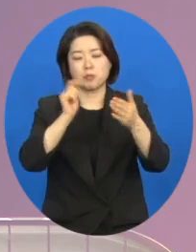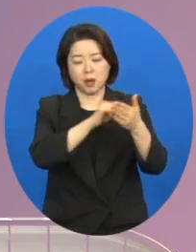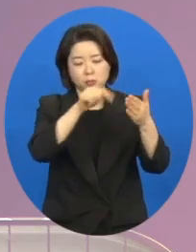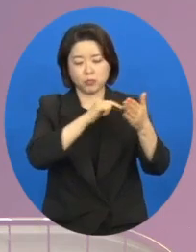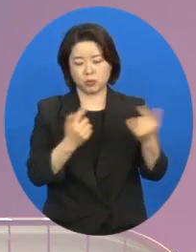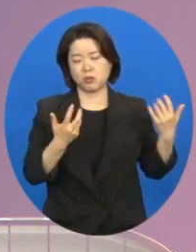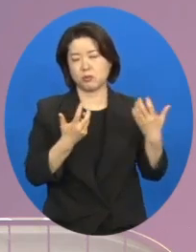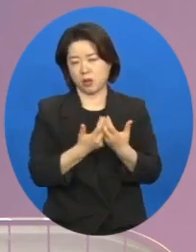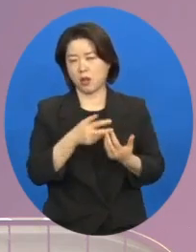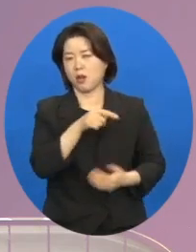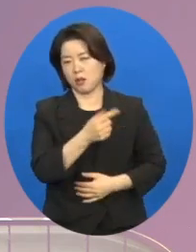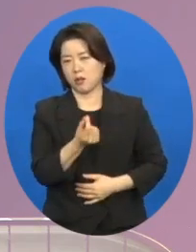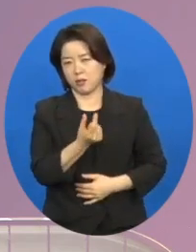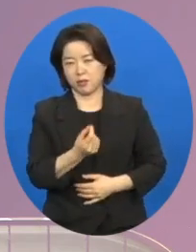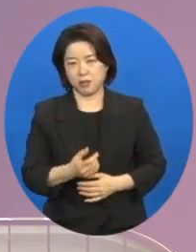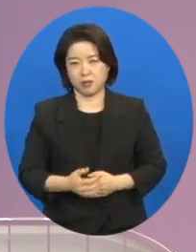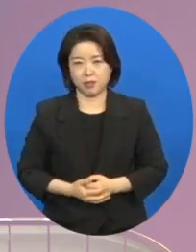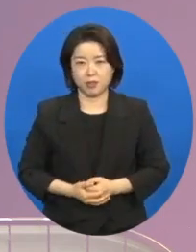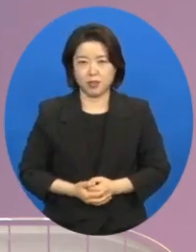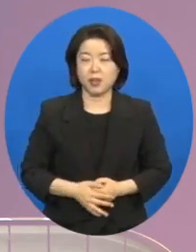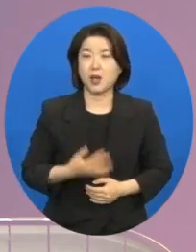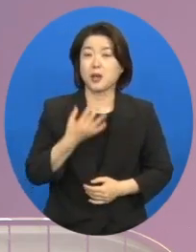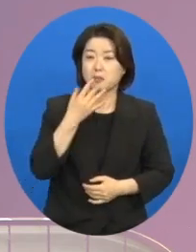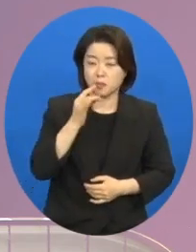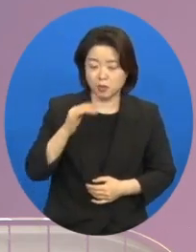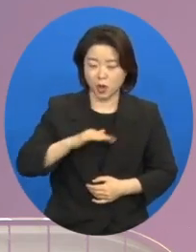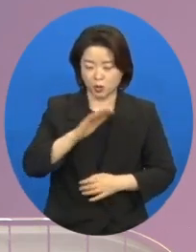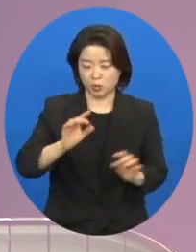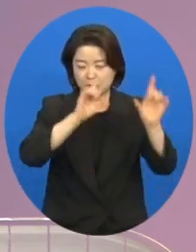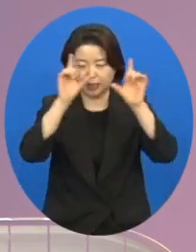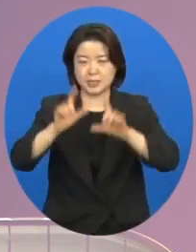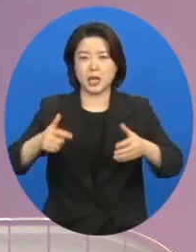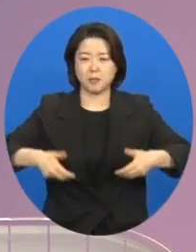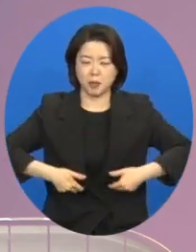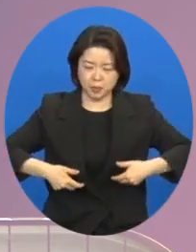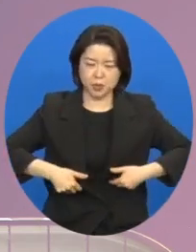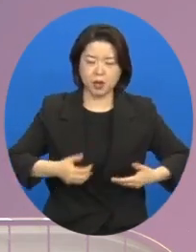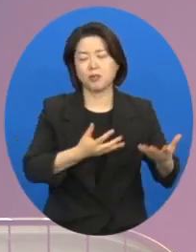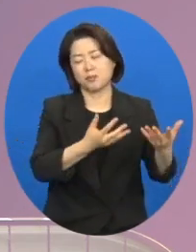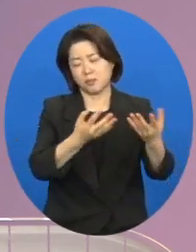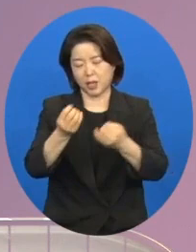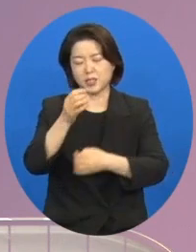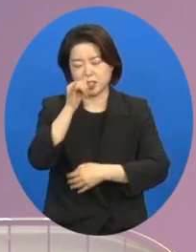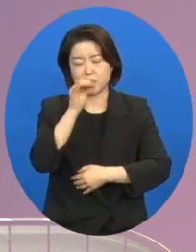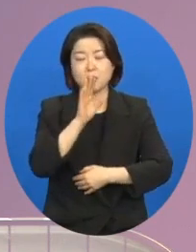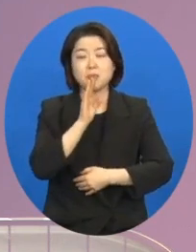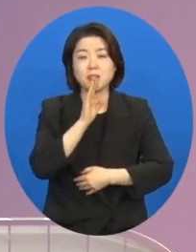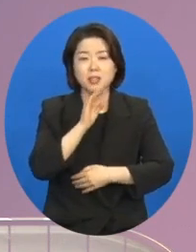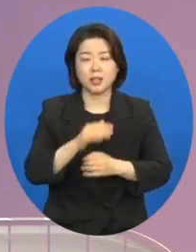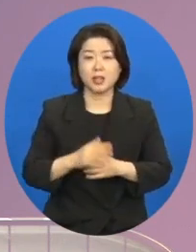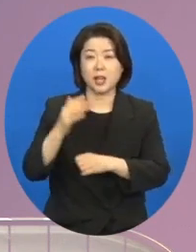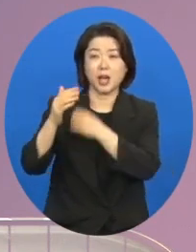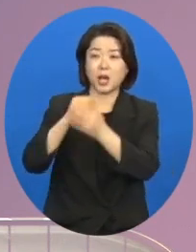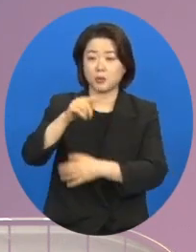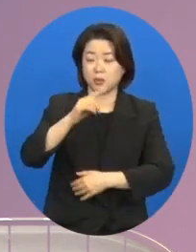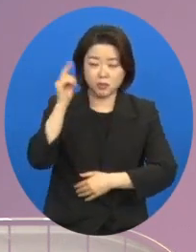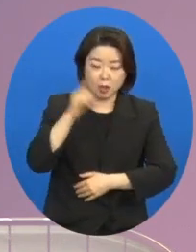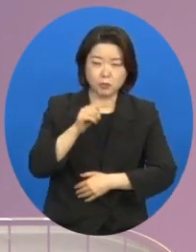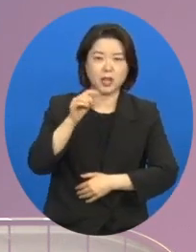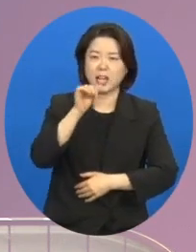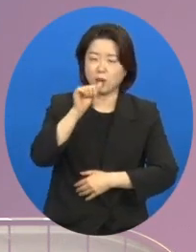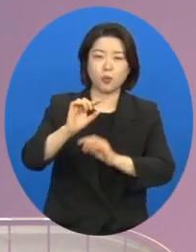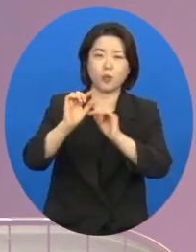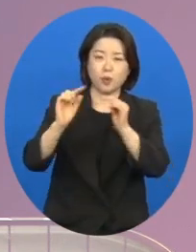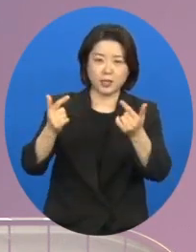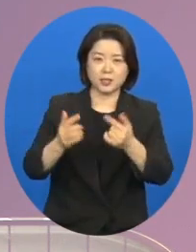속일 수가 없는 것입니다. 물론 우리들의 삶에 필요한 것들이 참 많아요. 하나님 그것이 나쁘다는 것이 결코 아닙니다.